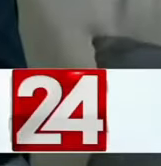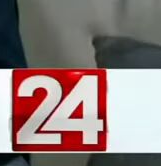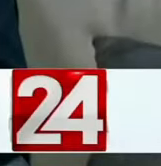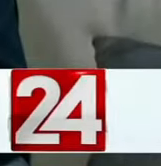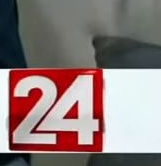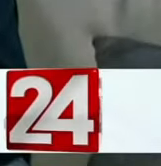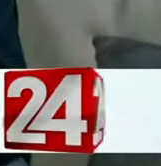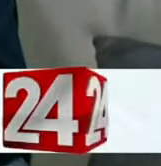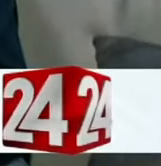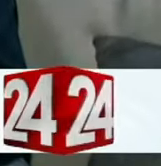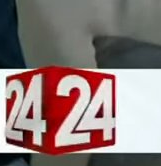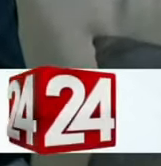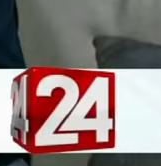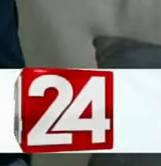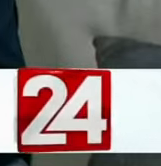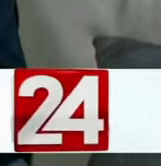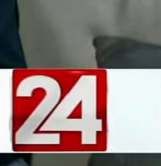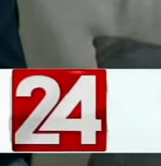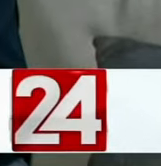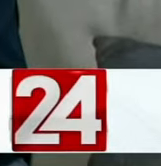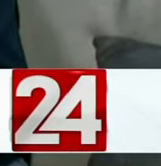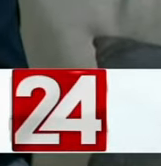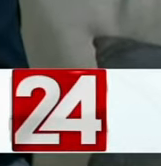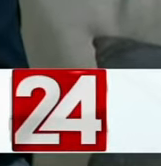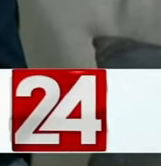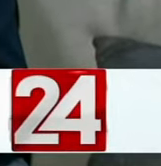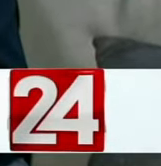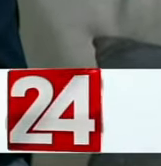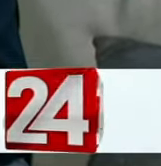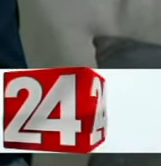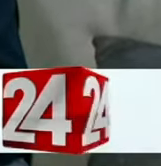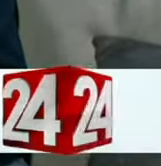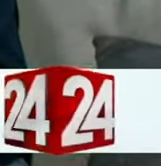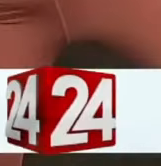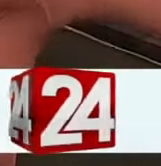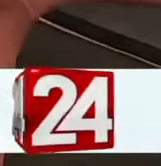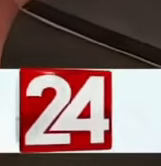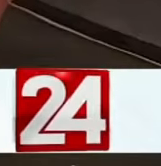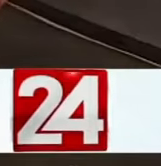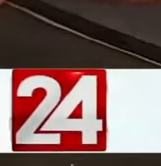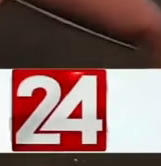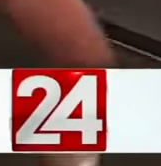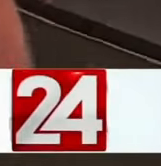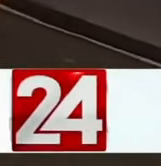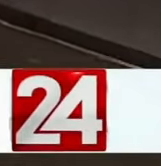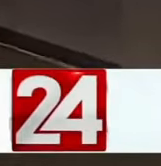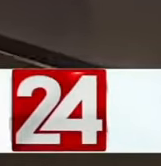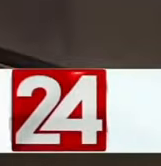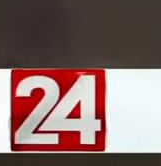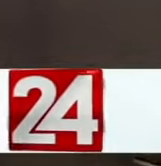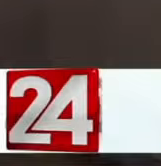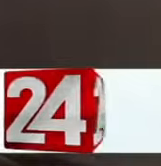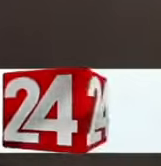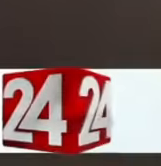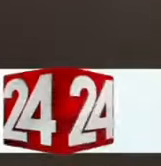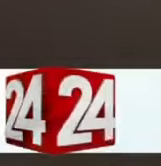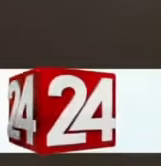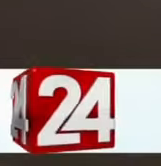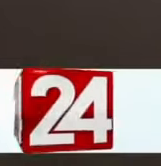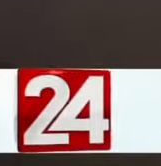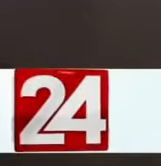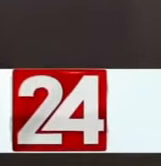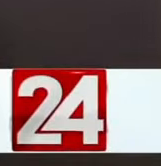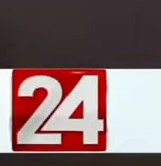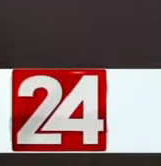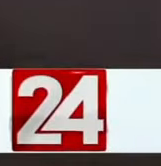Up next, mga bida ng Hearts on Ice, kilig to the bone sa suporta ng mga manonood sa kanilang pilot episode.